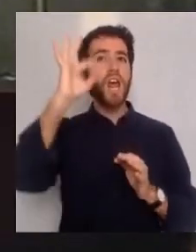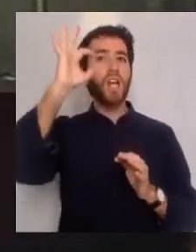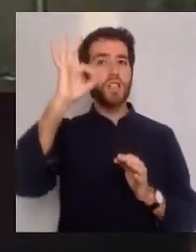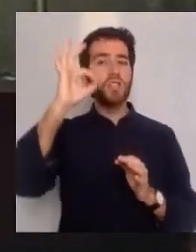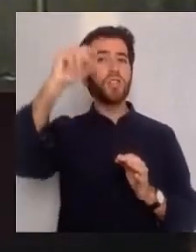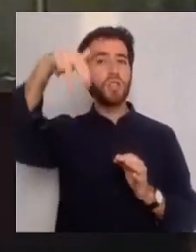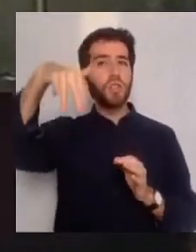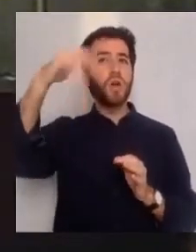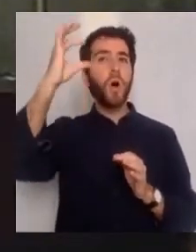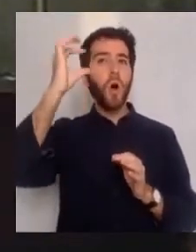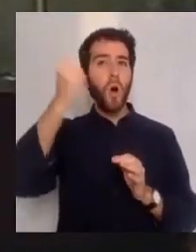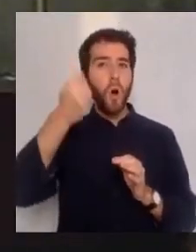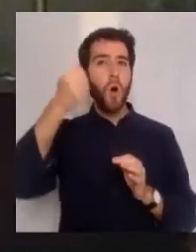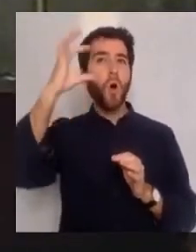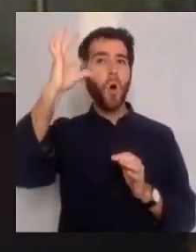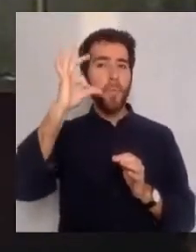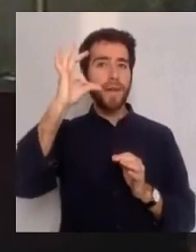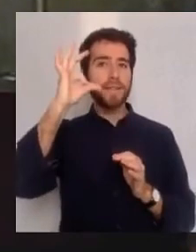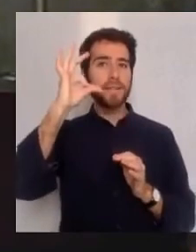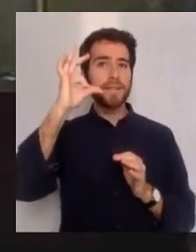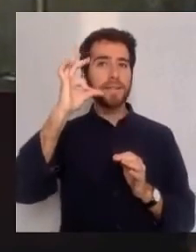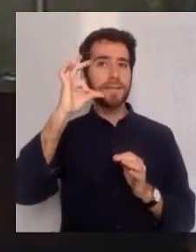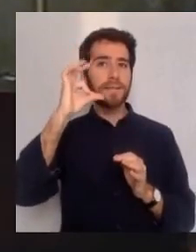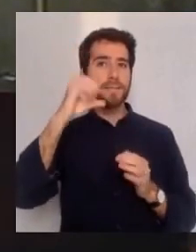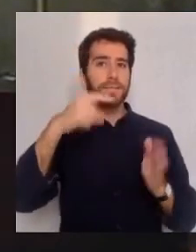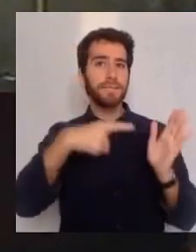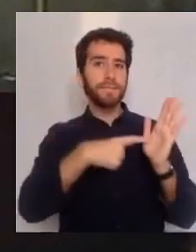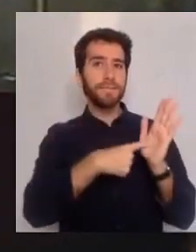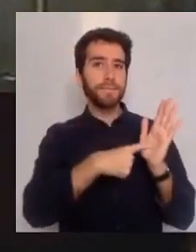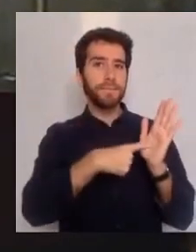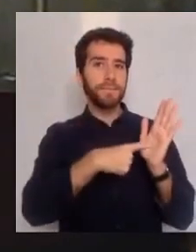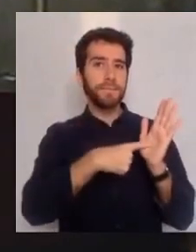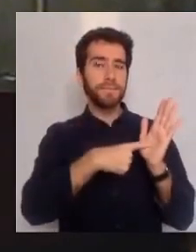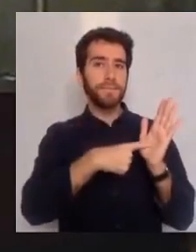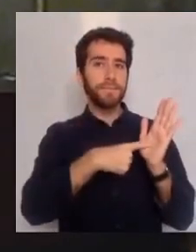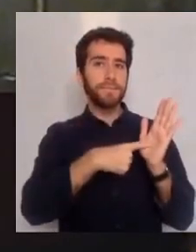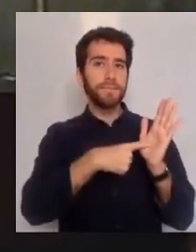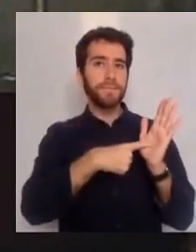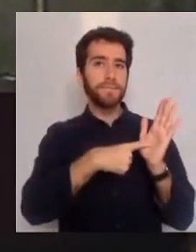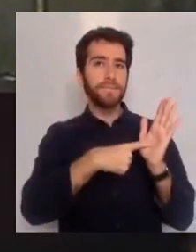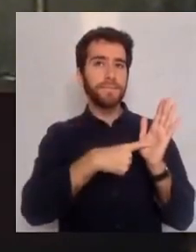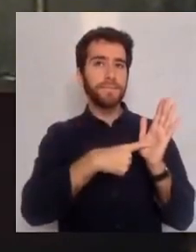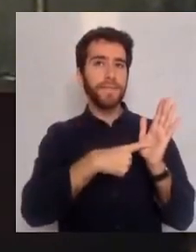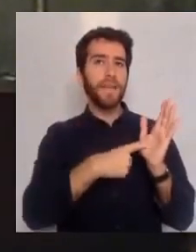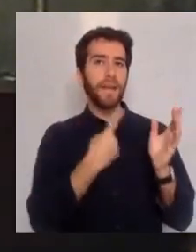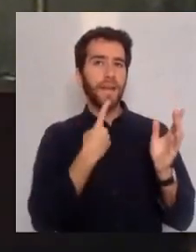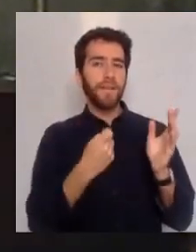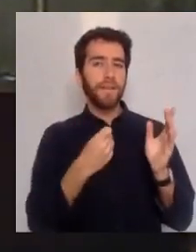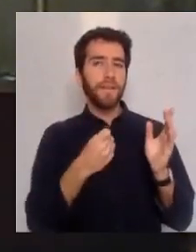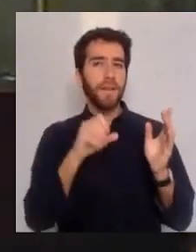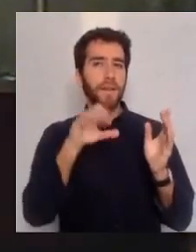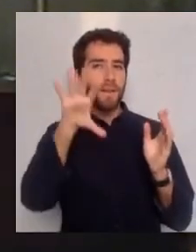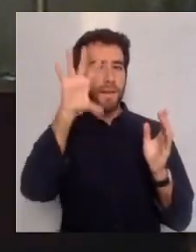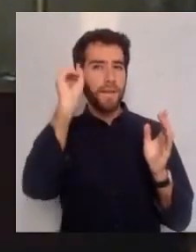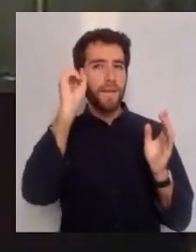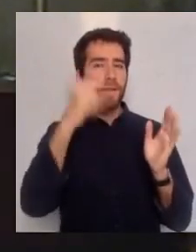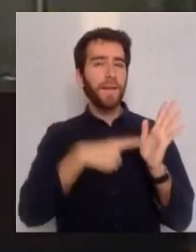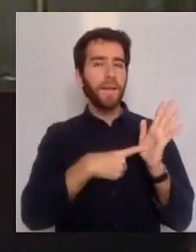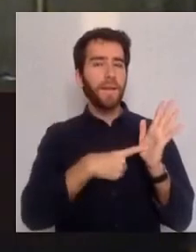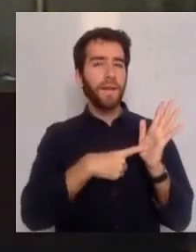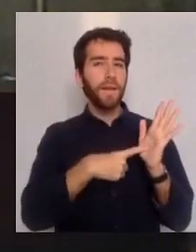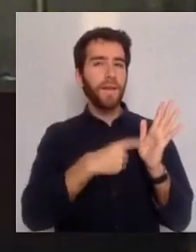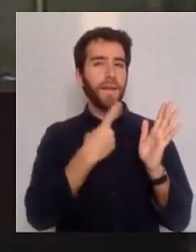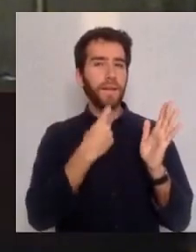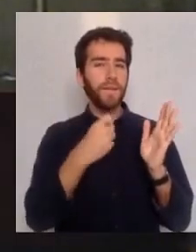Jesús, del crucificat i ressuscitat, ell deia, i podem fer nostra aquesta pregària: Senyor